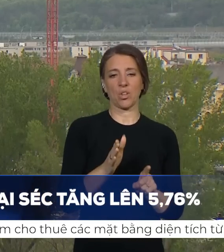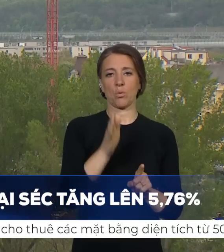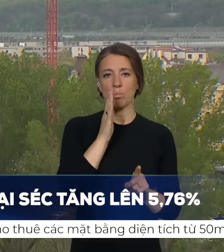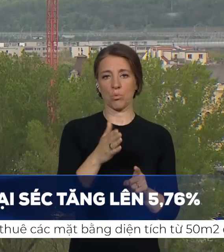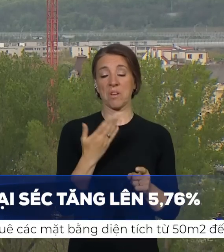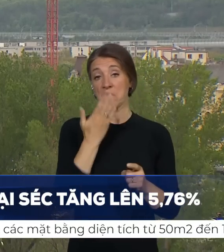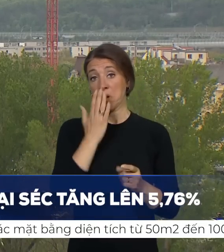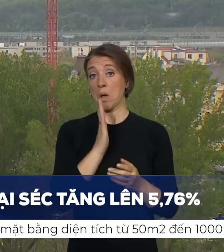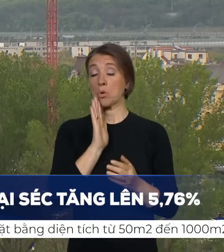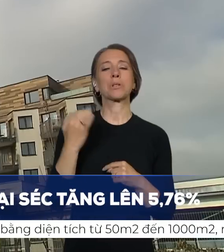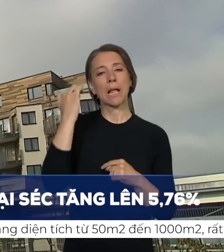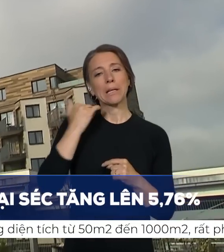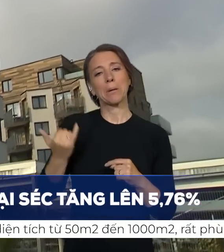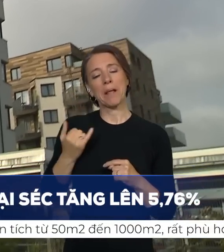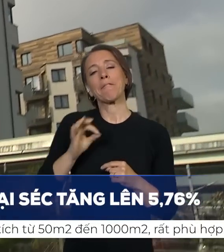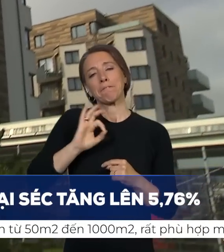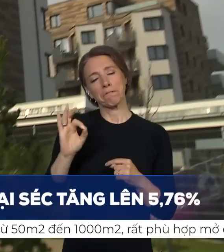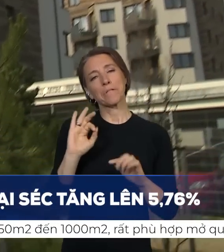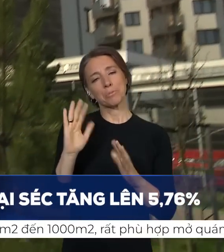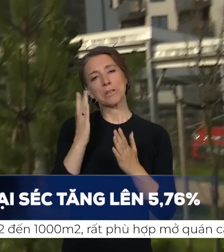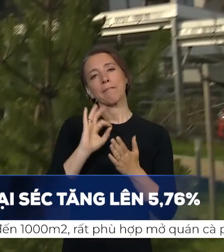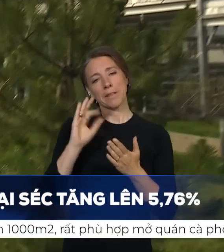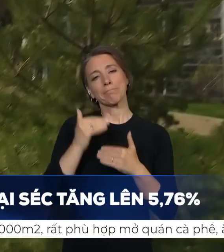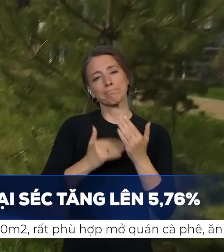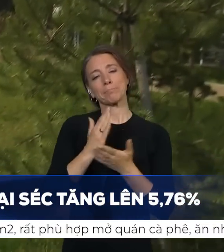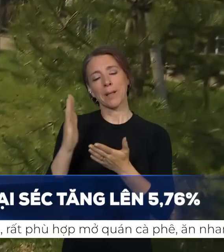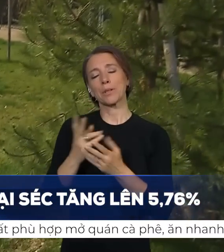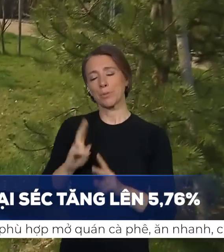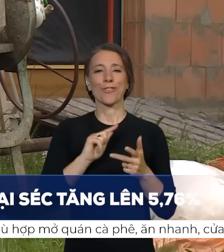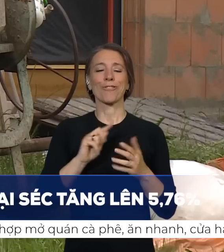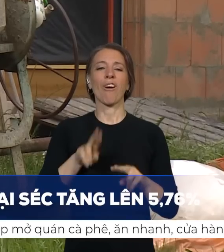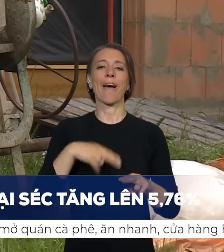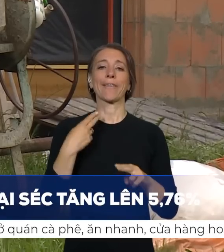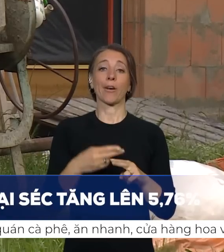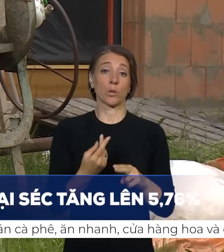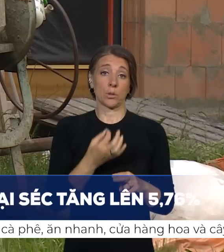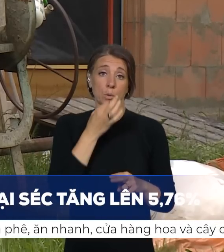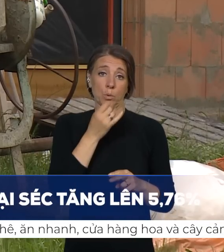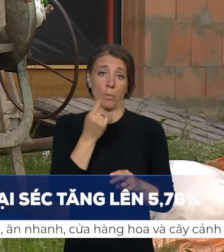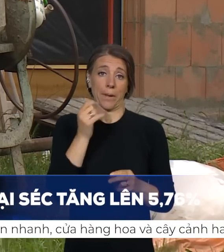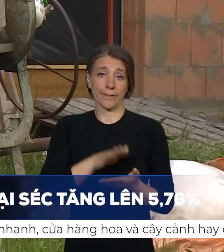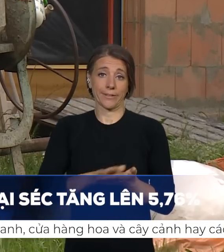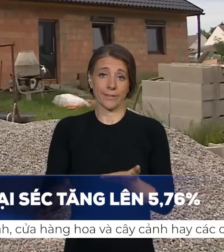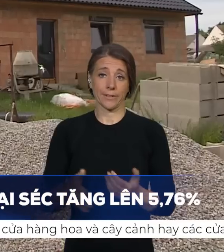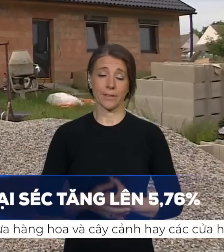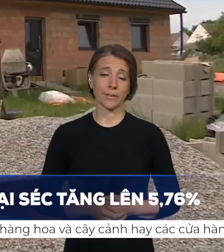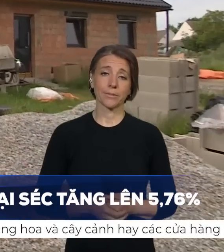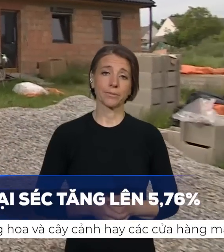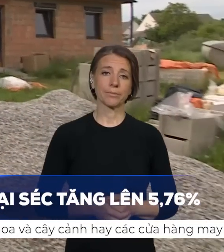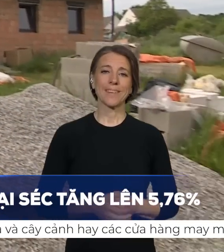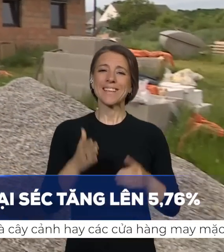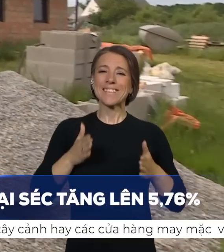cung cấp 10 tỷ korun cho các khoản vay thế chấp khoản vay thế chấp trung bình trong tháng 8 chưa đến 3 triệu luôn mức thấp nhất kể từ cuối năm